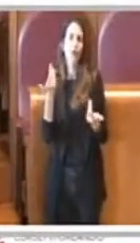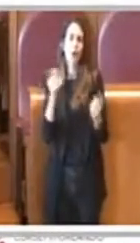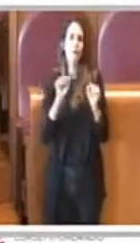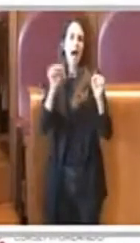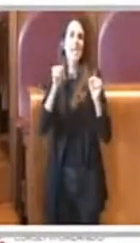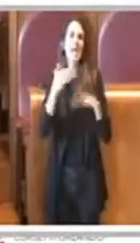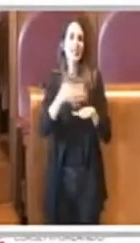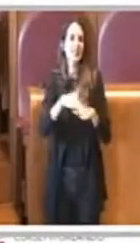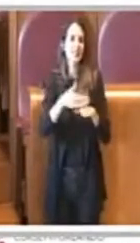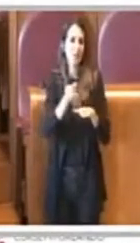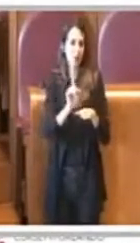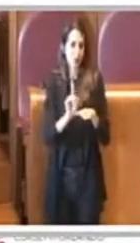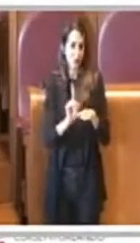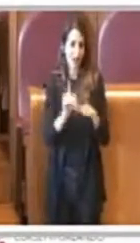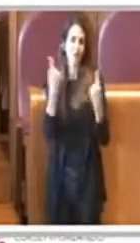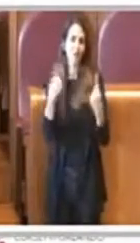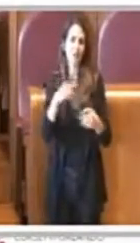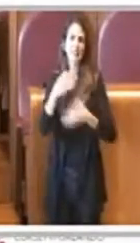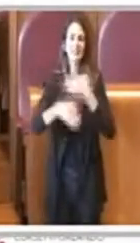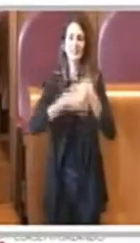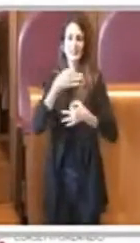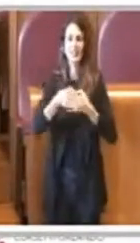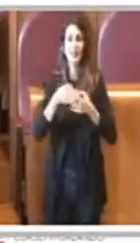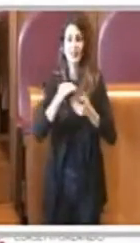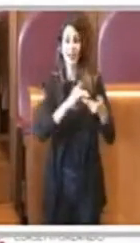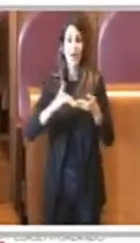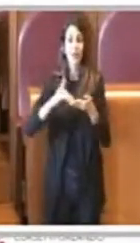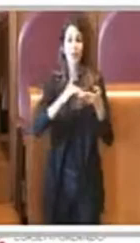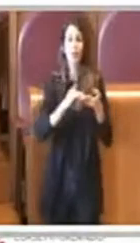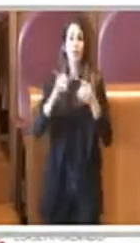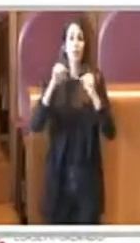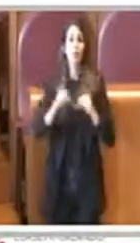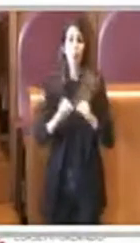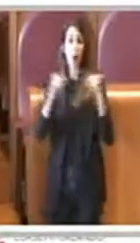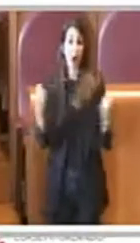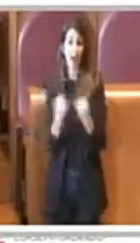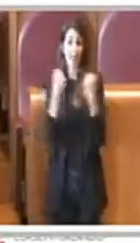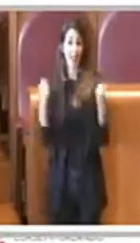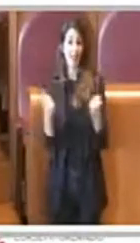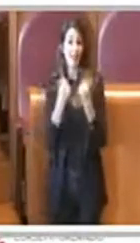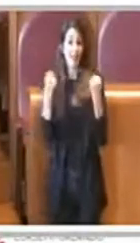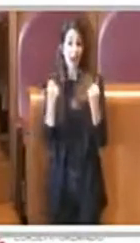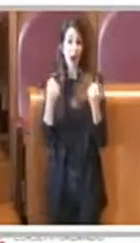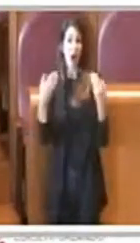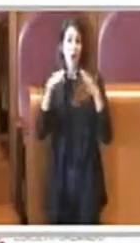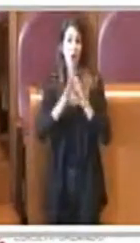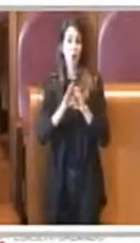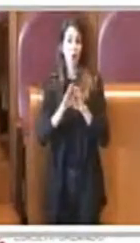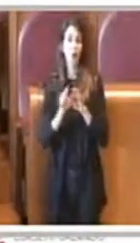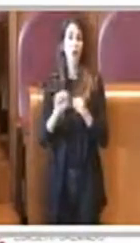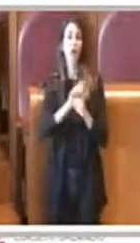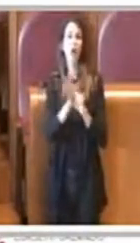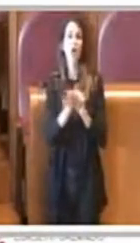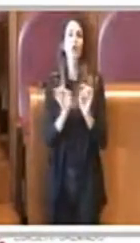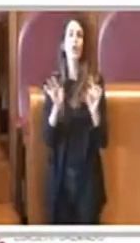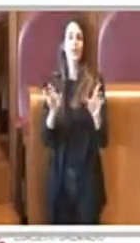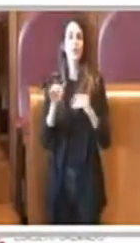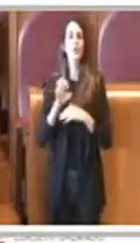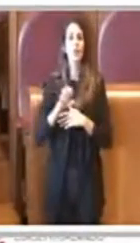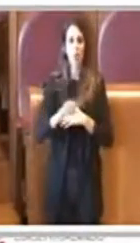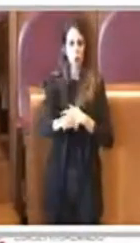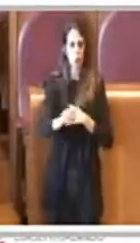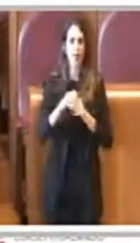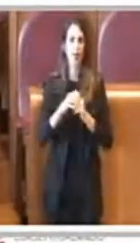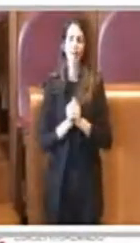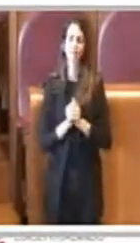appunto recuperare le attività che non hanno potuto svolgere nel corso del prossimo anno. In estrema sintesi, è questo